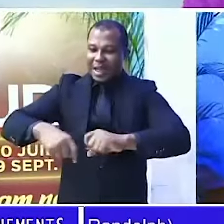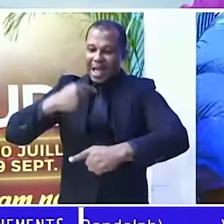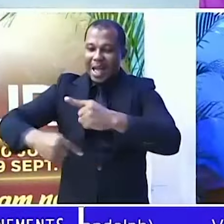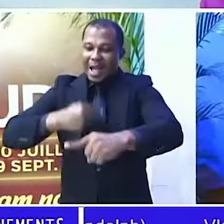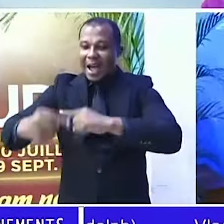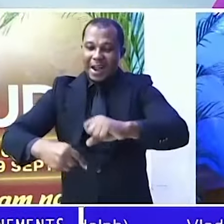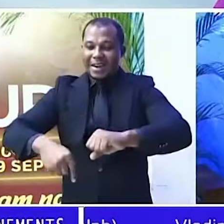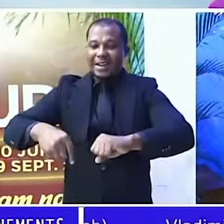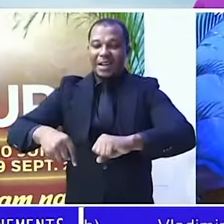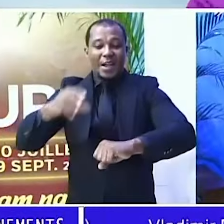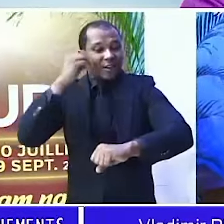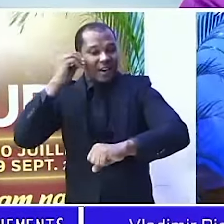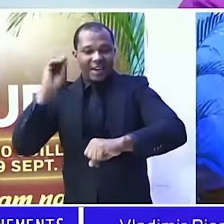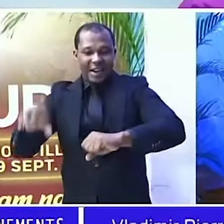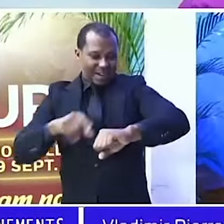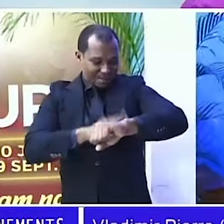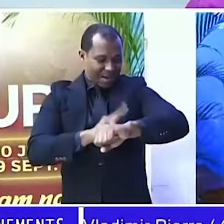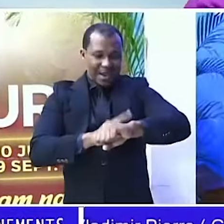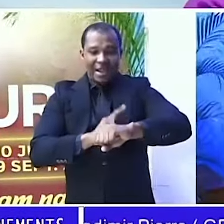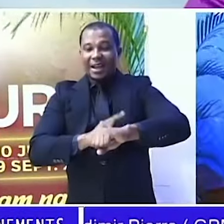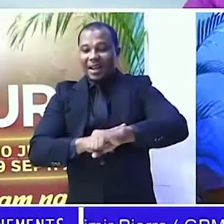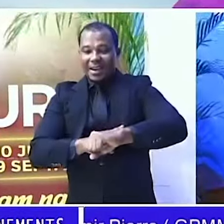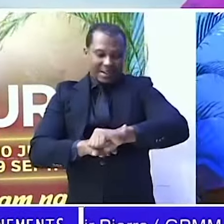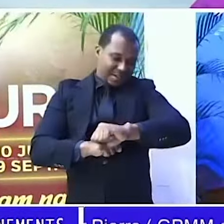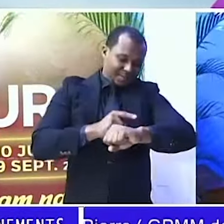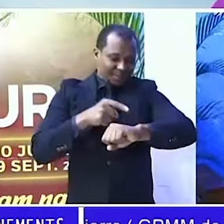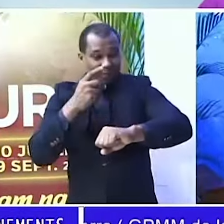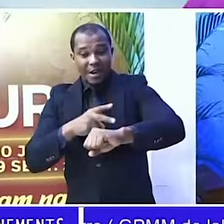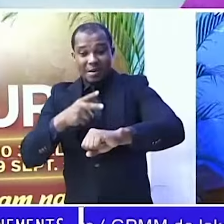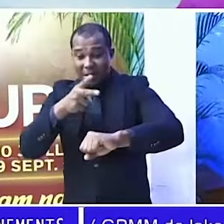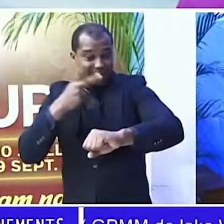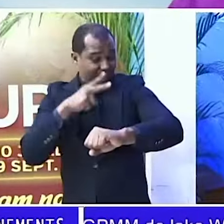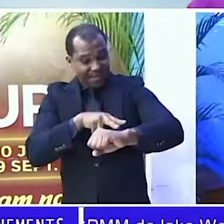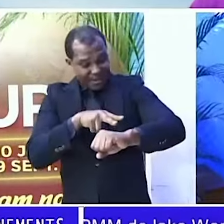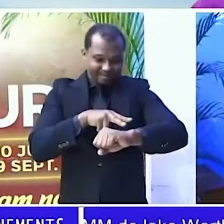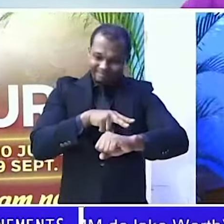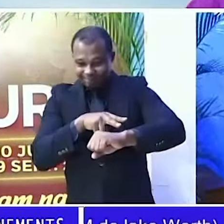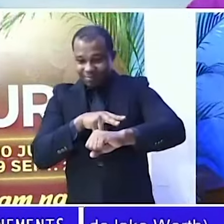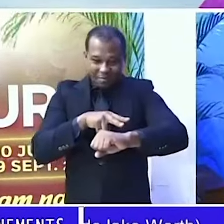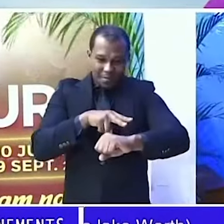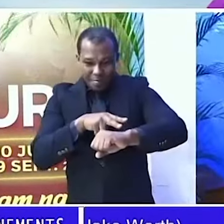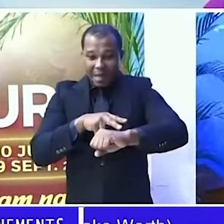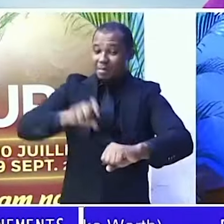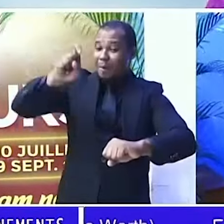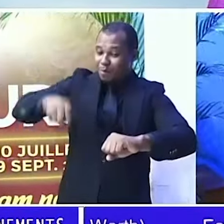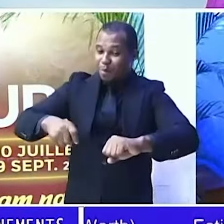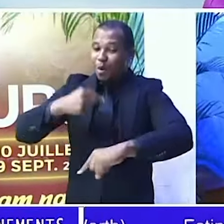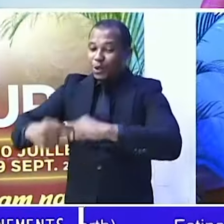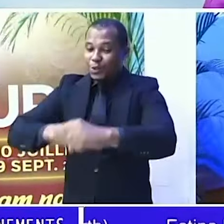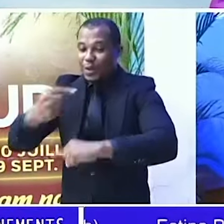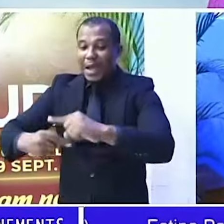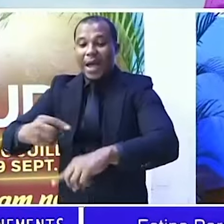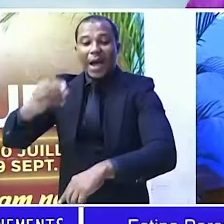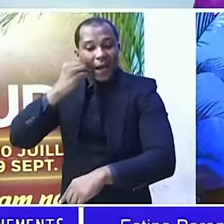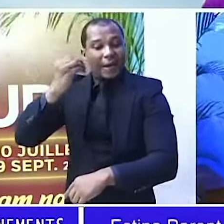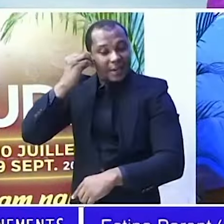qu'il a fait, elle va finir. Oui, parfois, c'est même des 45 minutes pour le projet qu'il a fini. Oui, comme si, mon nom, en tout, parce que c'est caille, bon Dieu, il n'est pas à